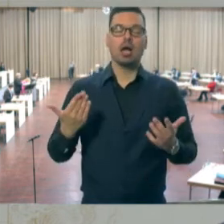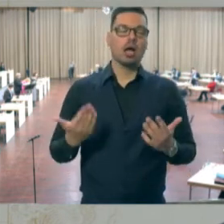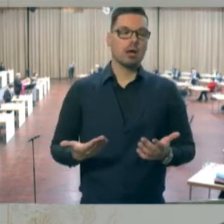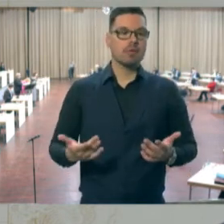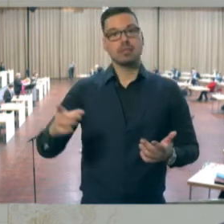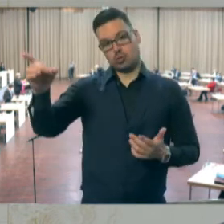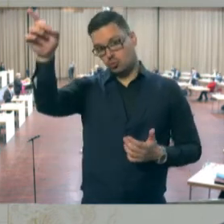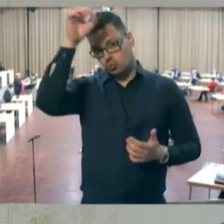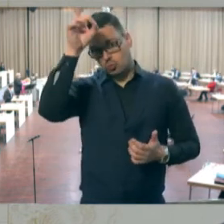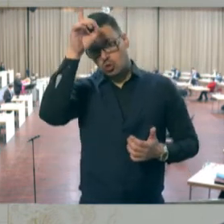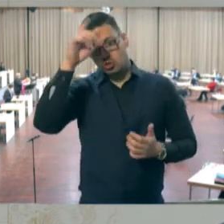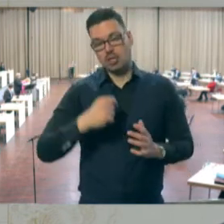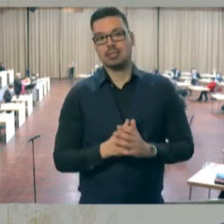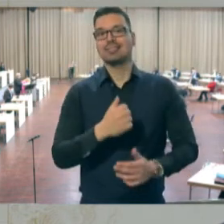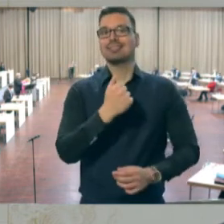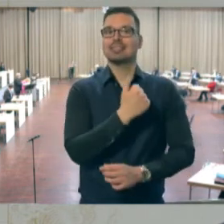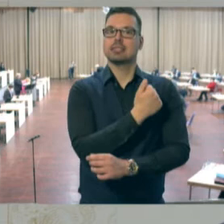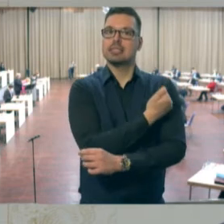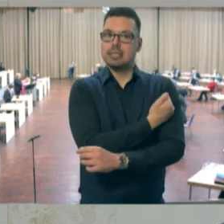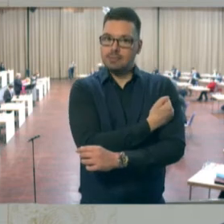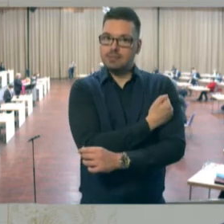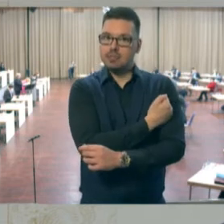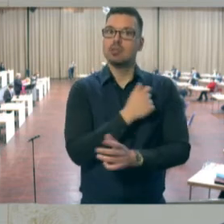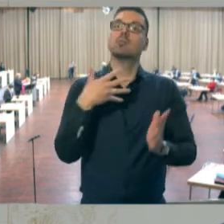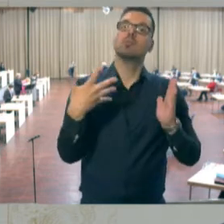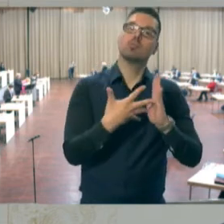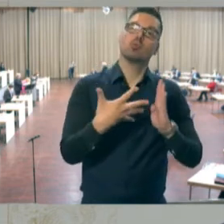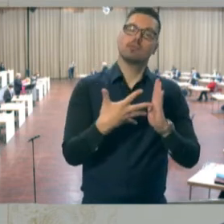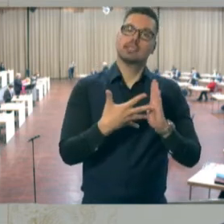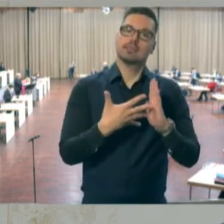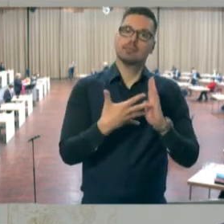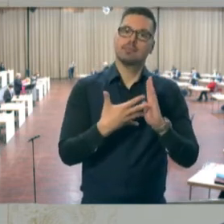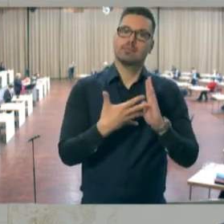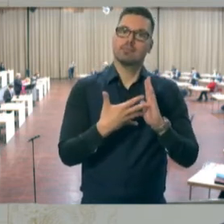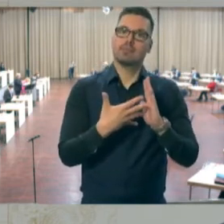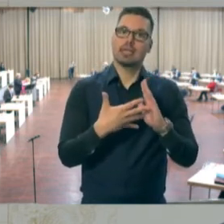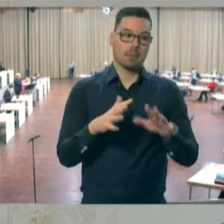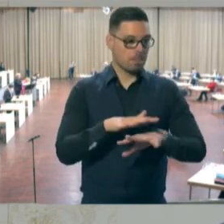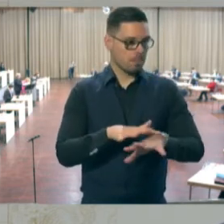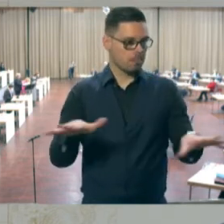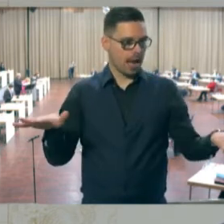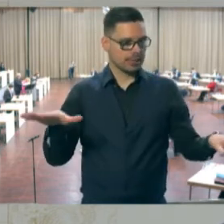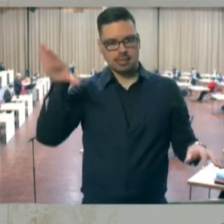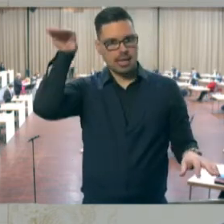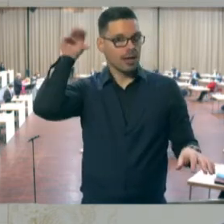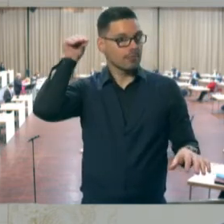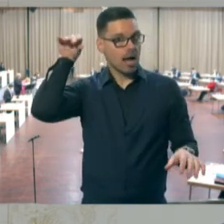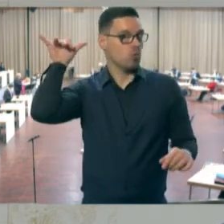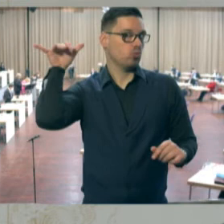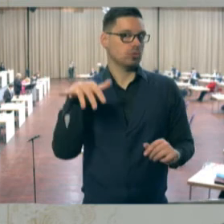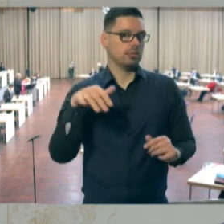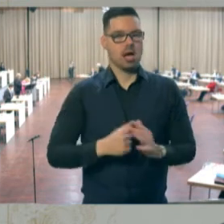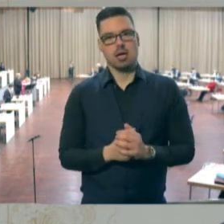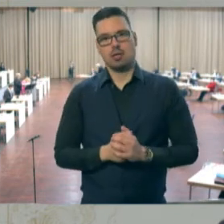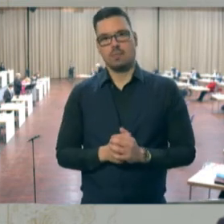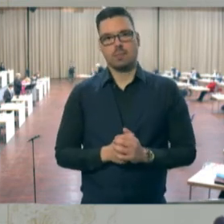wir in Deutschland diesen Impfstoff überprüfen können, dann haben wir eine viel breitere Erfahrungsbasis, die wir nutzen können. Und wir